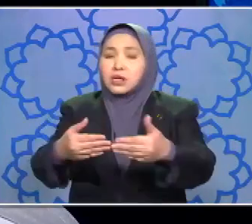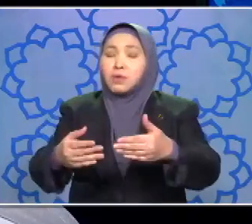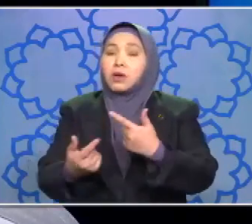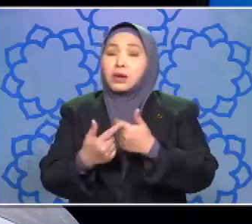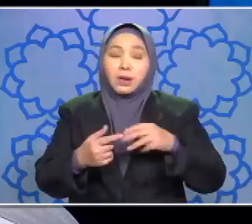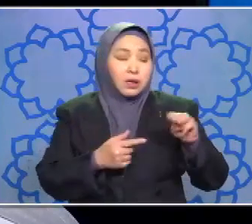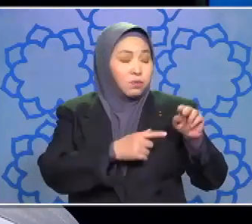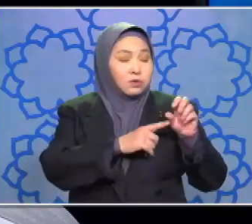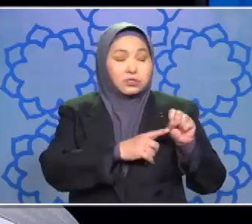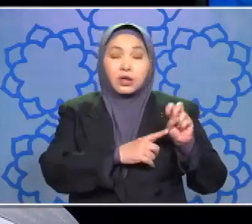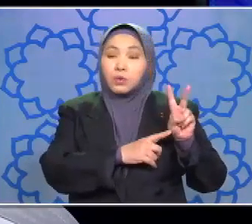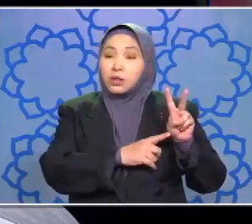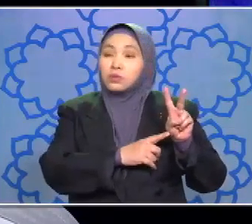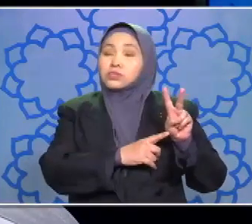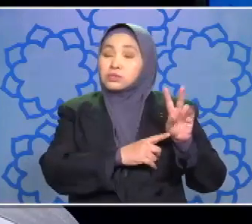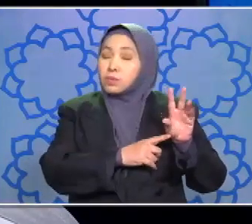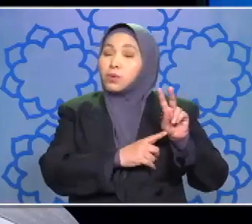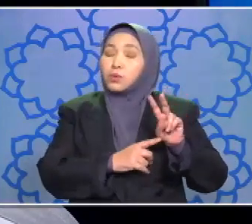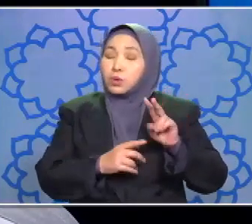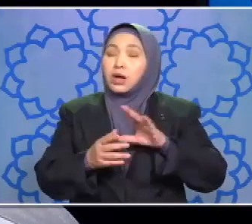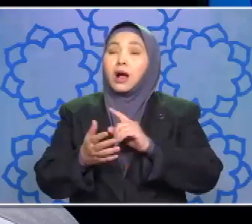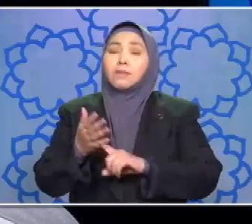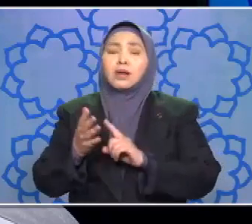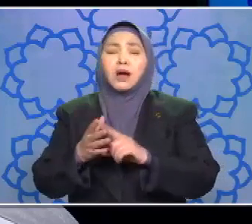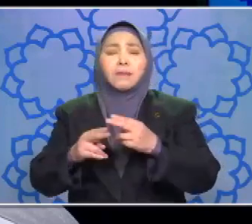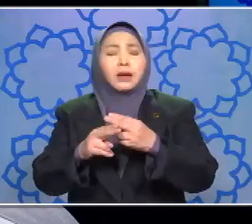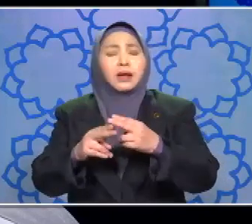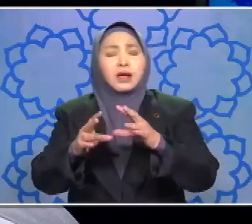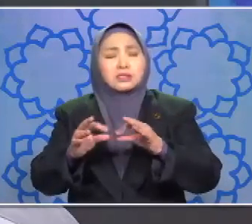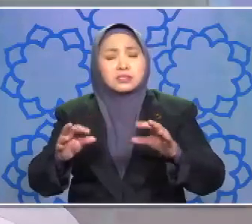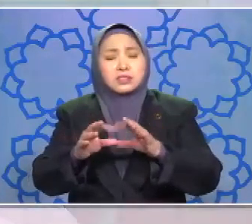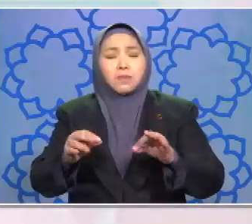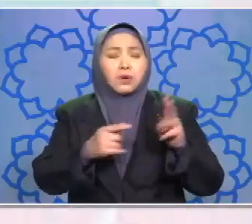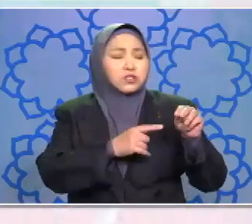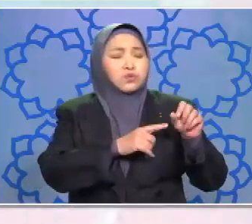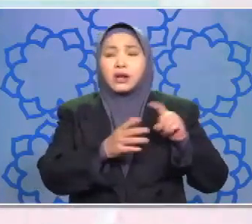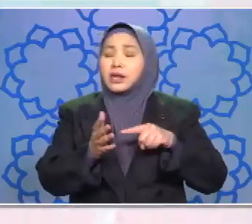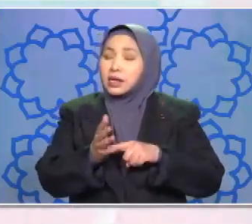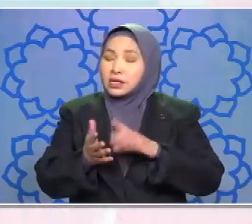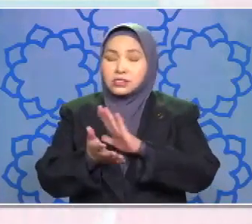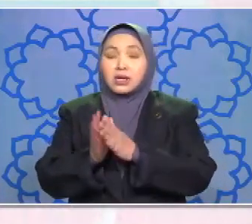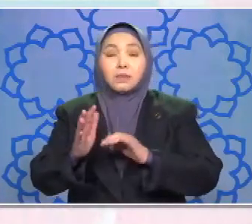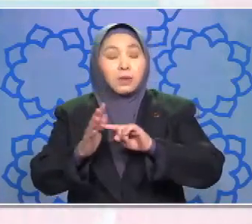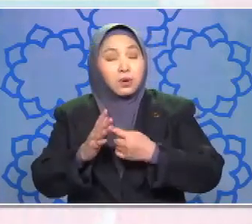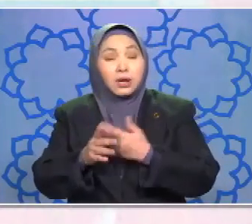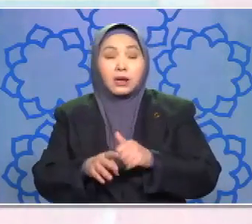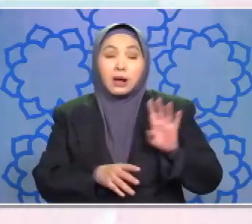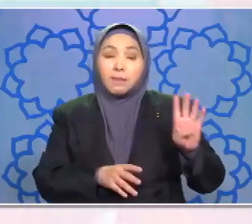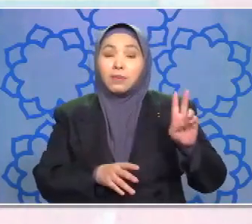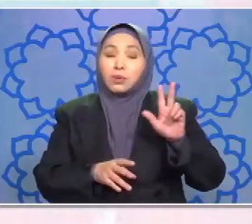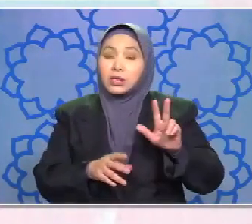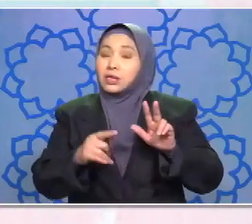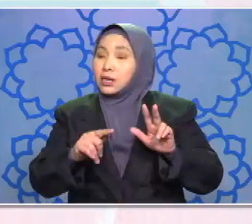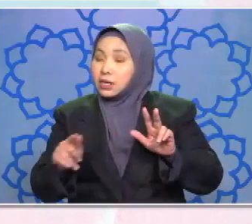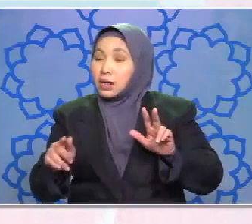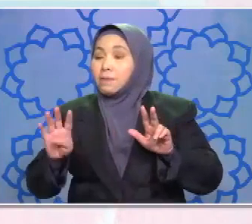halaman 272. Kita saksikan apakah sinopsis ringkasan halaman ini. Bermula daripada ayat 43 hingga 44,